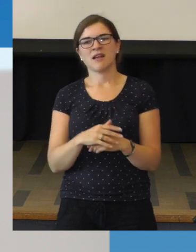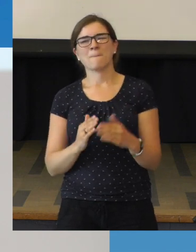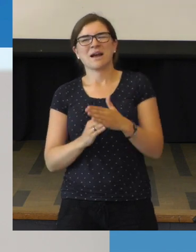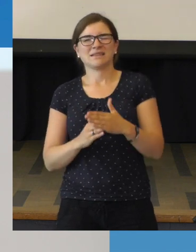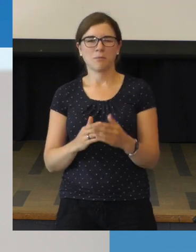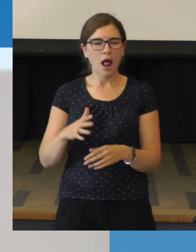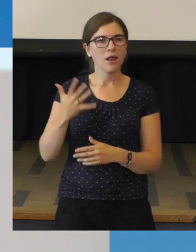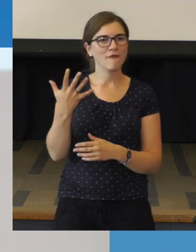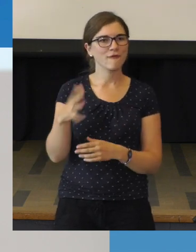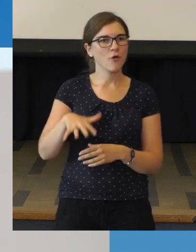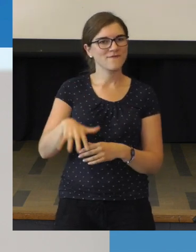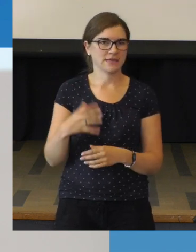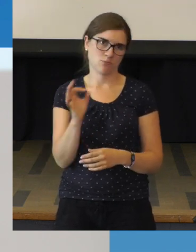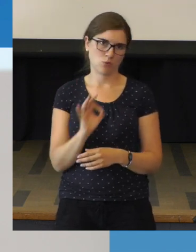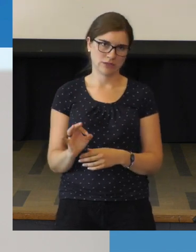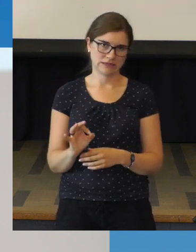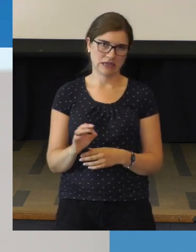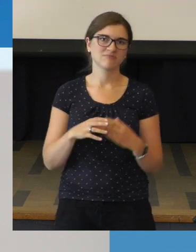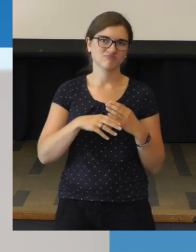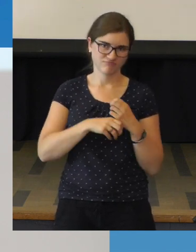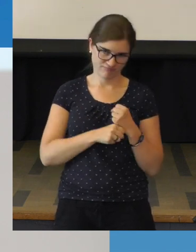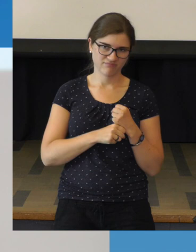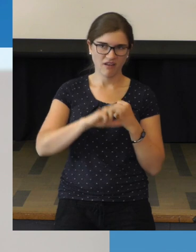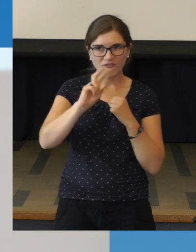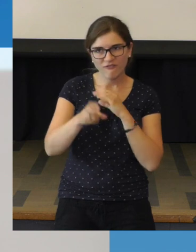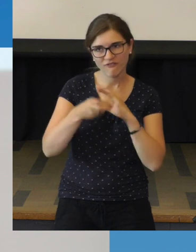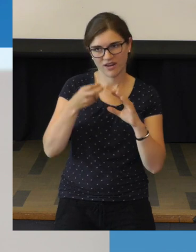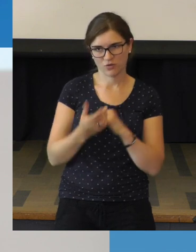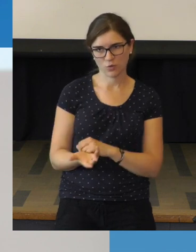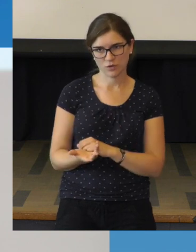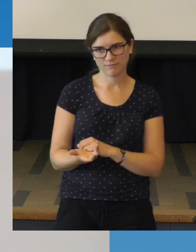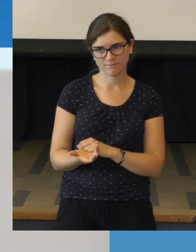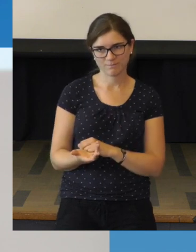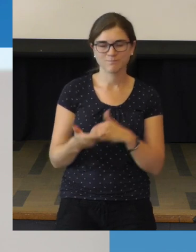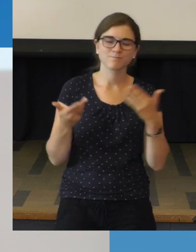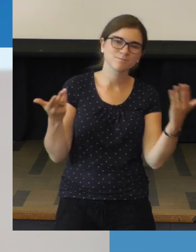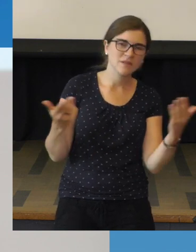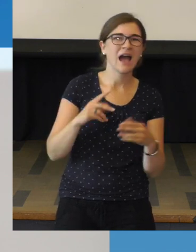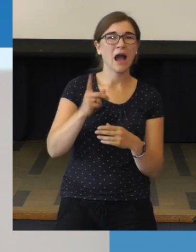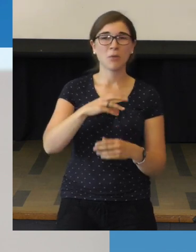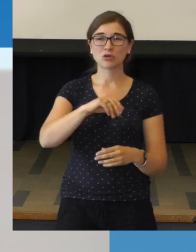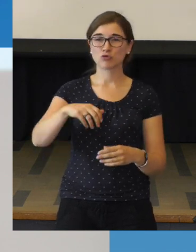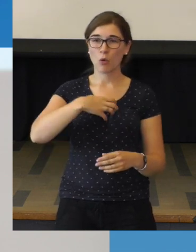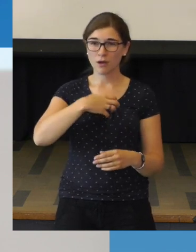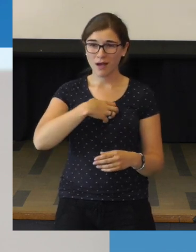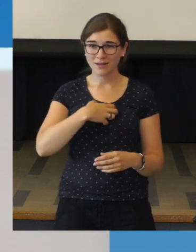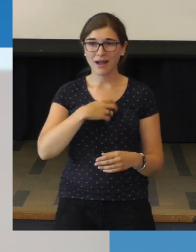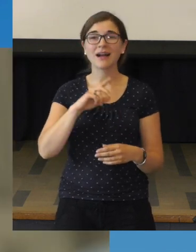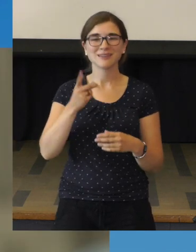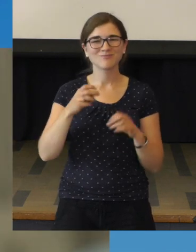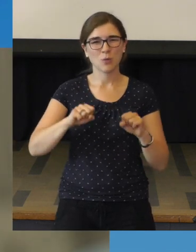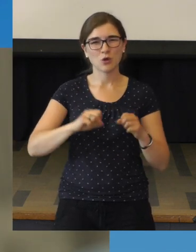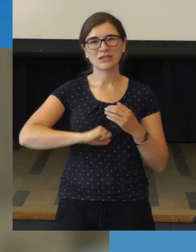erzielt, ist aber insbesondere bei Diabetikern, dünnen und langen Einengungen das